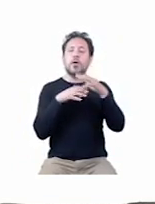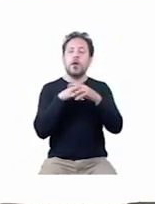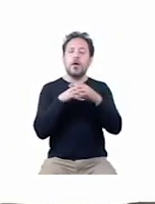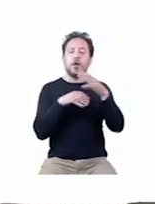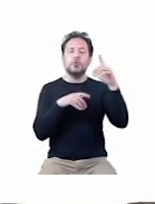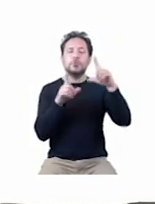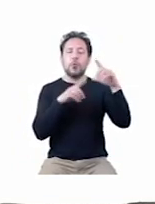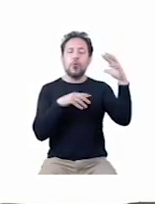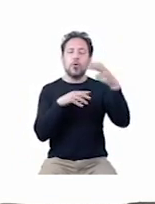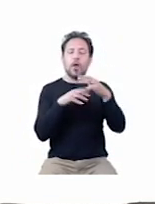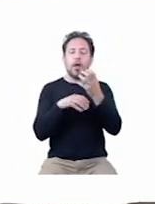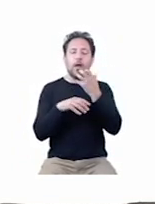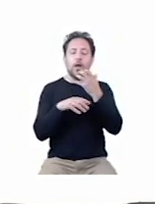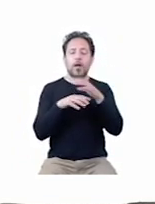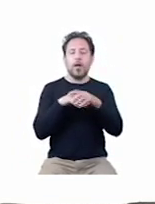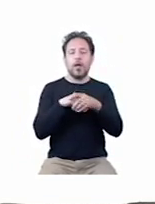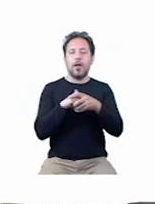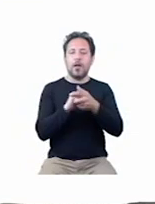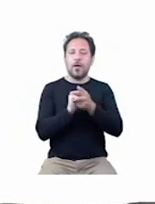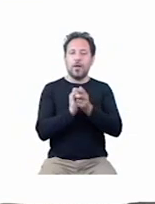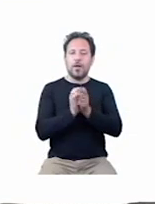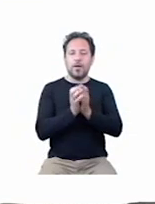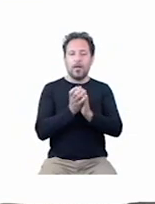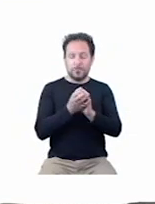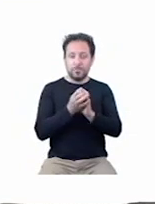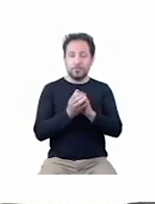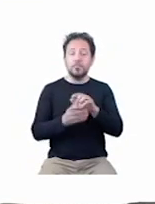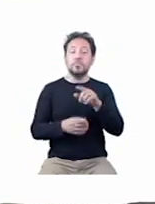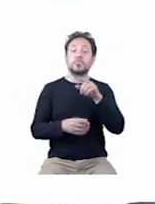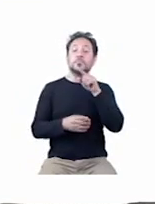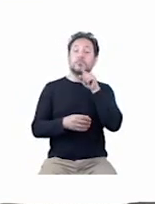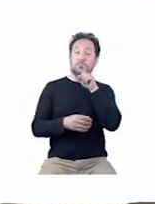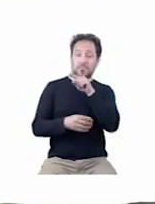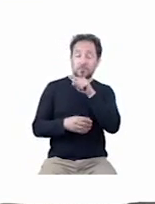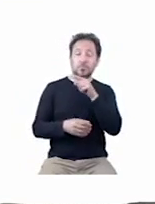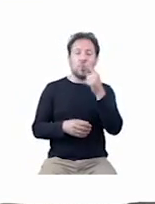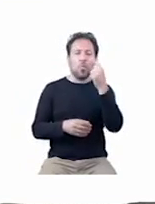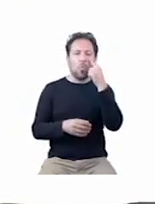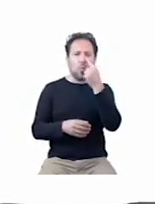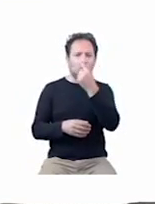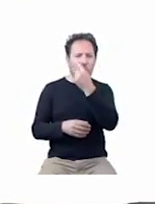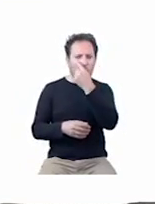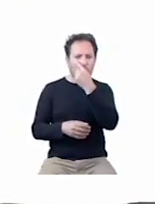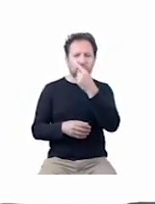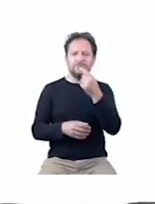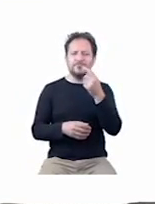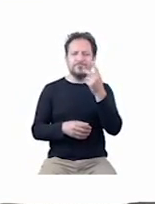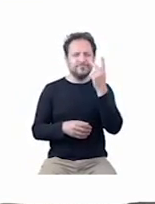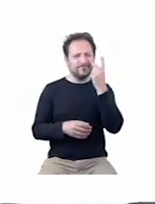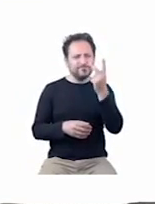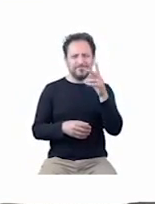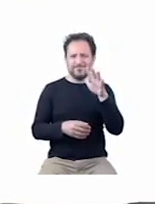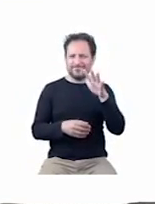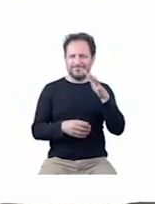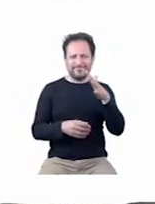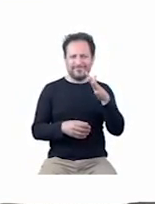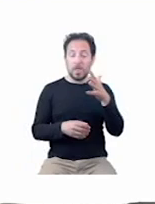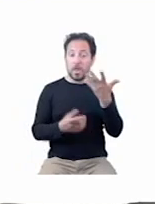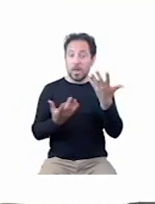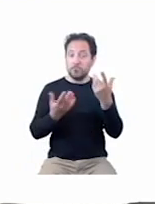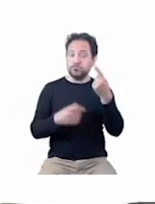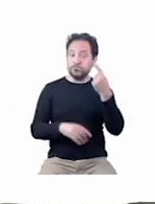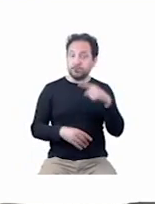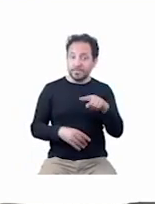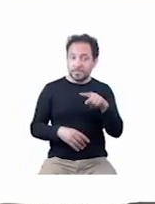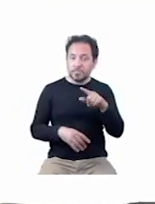la luce del sole la aiutava quando lavorava a maglia. Rocky sedeva i suoi piedi.